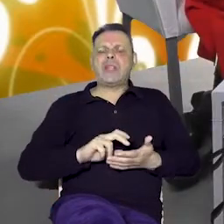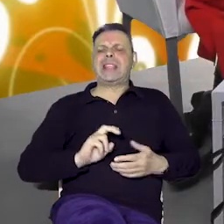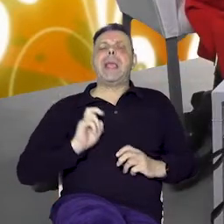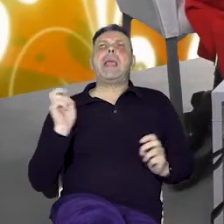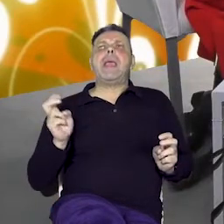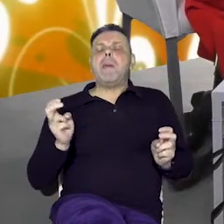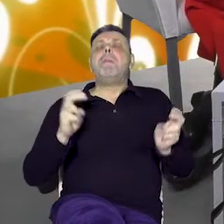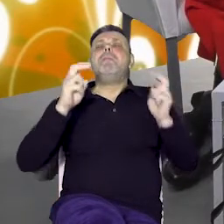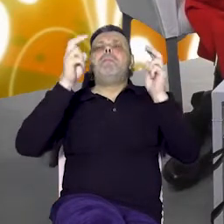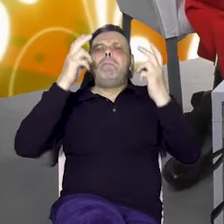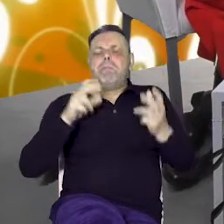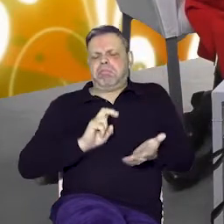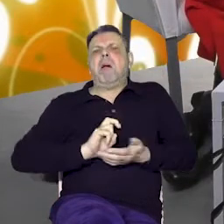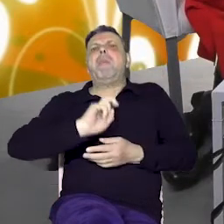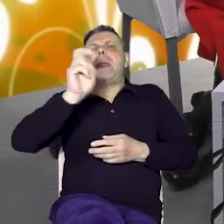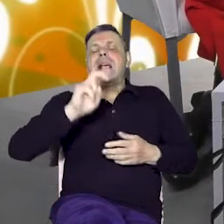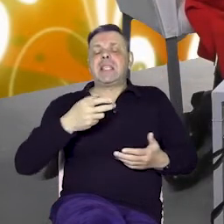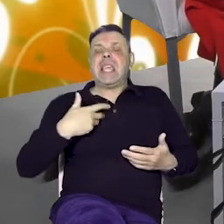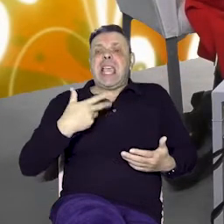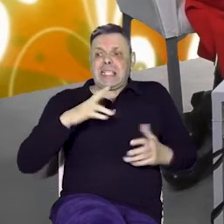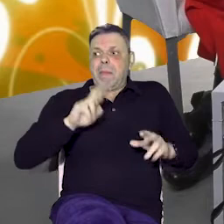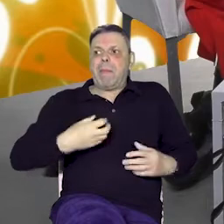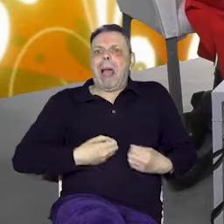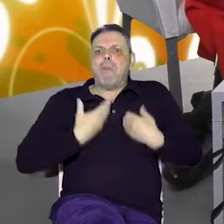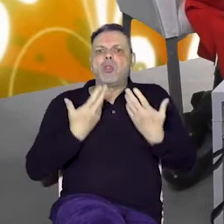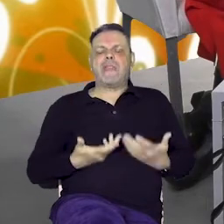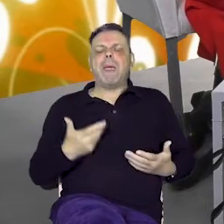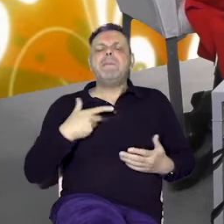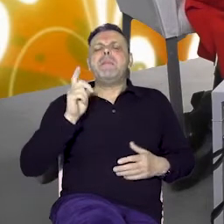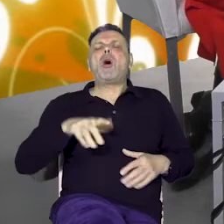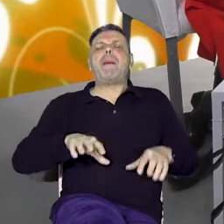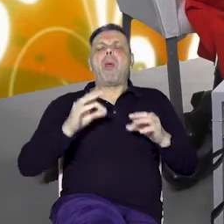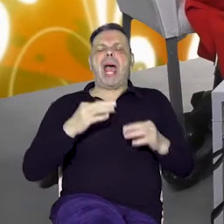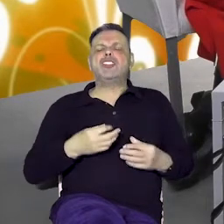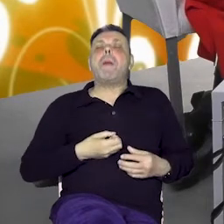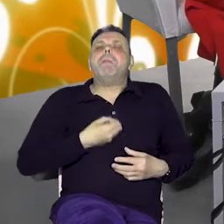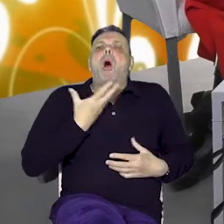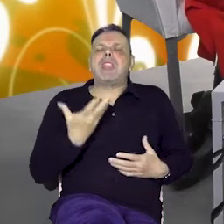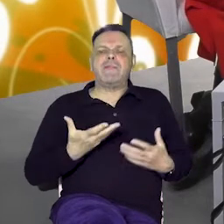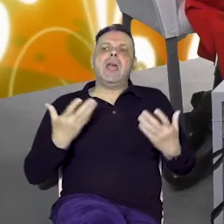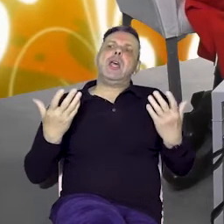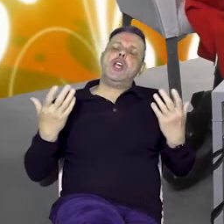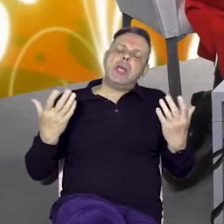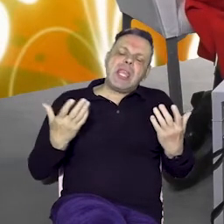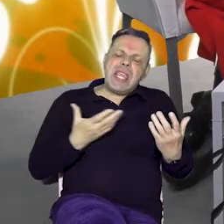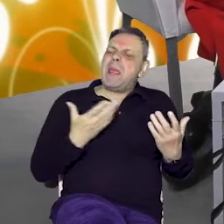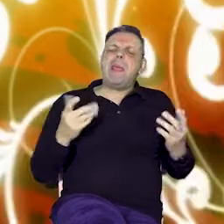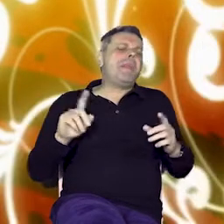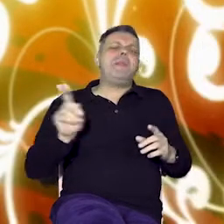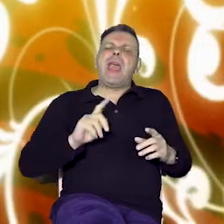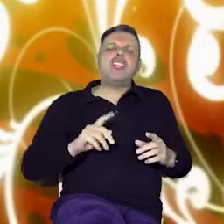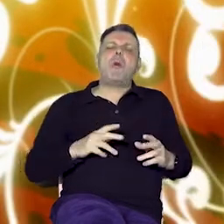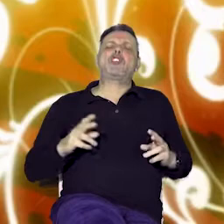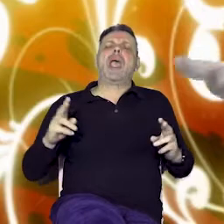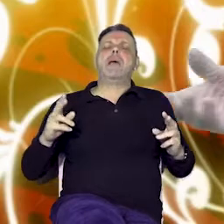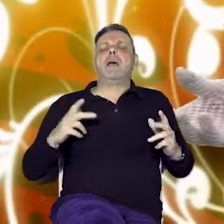ono, mene je motiviralo. Znači, moramo taj motiv u sebi naći. I nešto to što neću se pomiriti da moja bolest